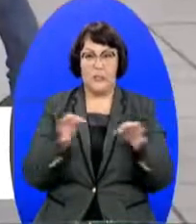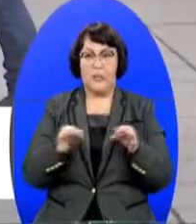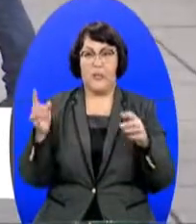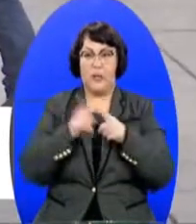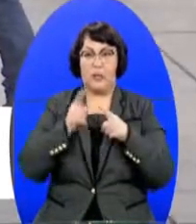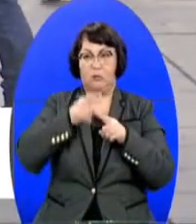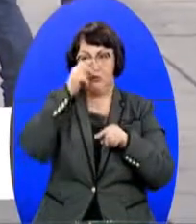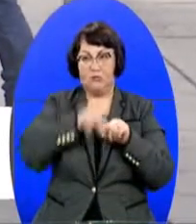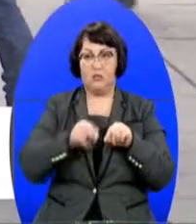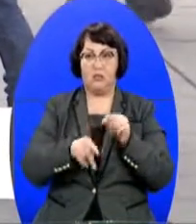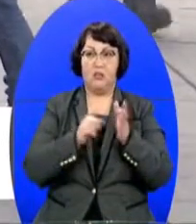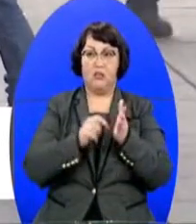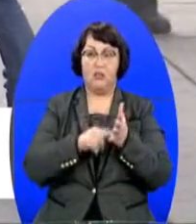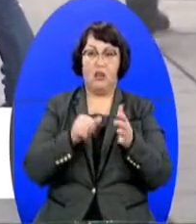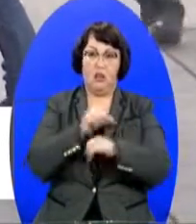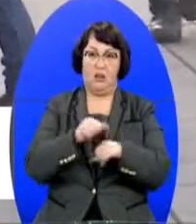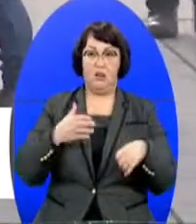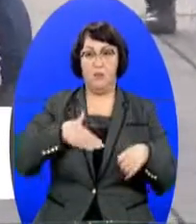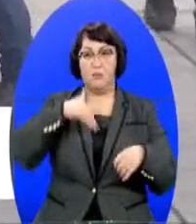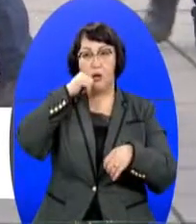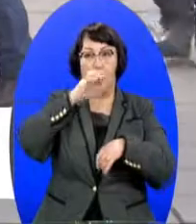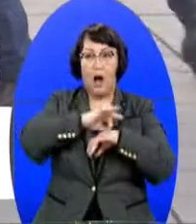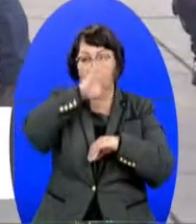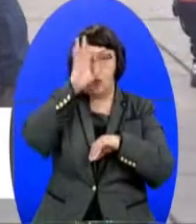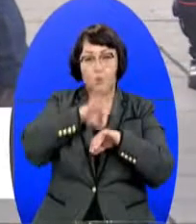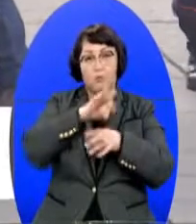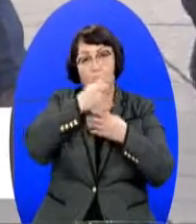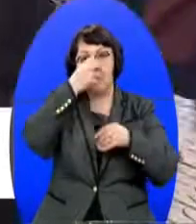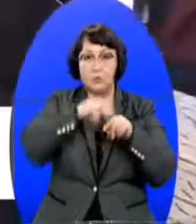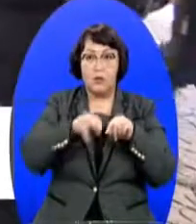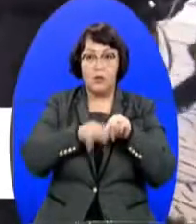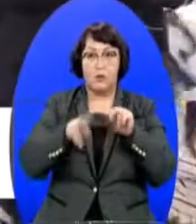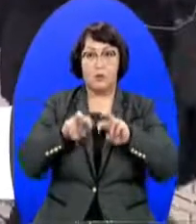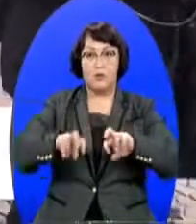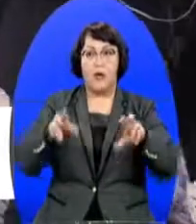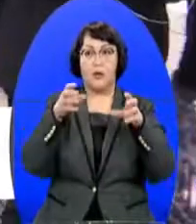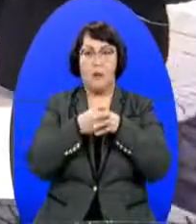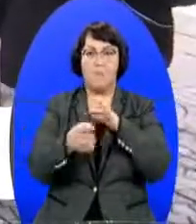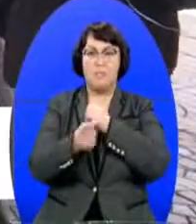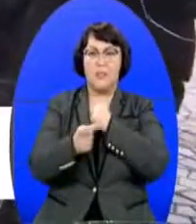юм а. Тиймээс ч зорчигч бүрийн халууны хэмжих эмч судалгааны баг тусгайлан гаргасан байна.